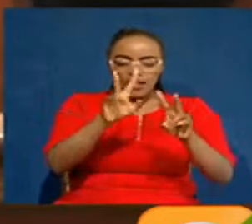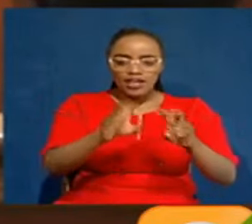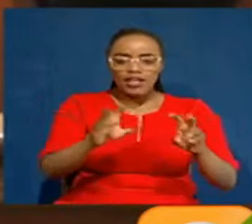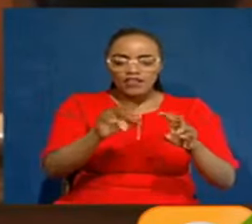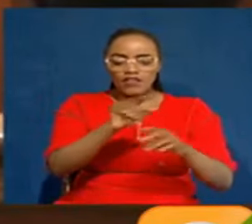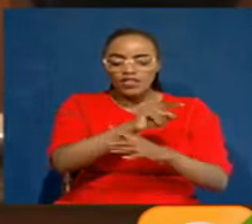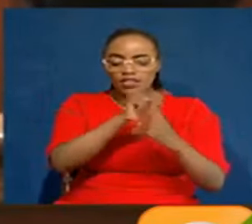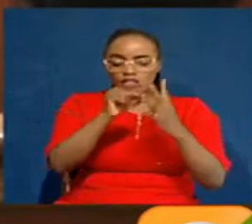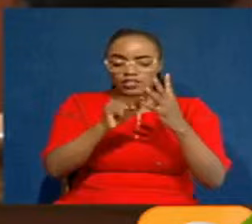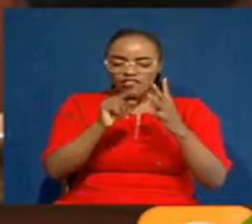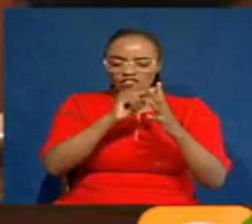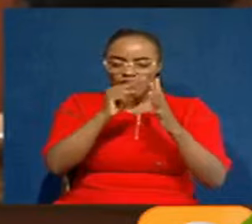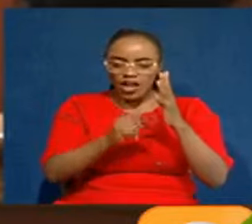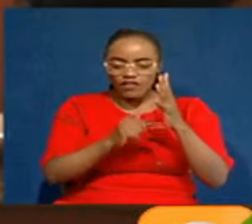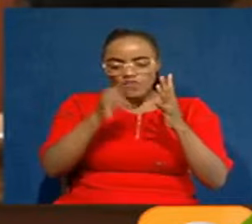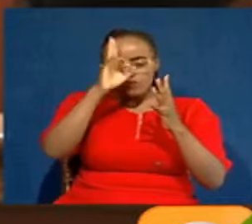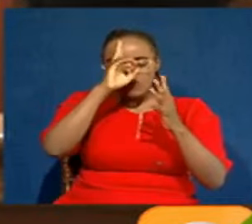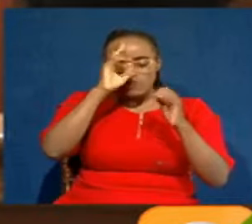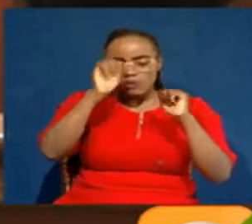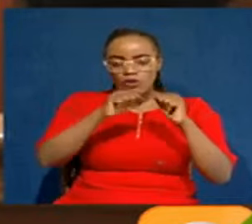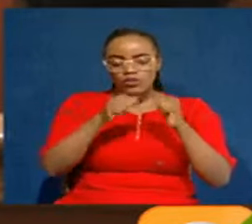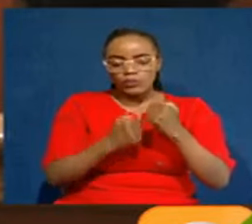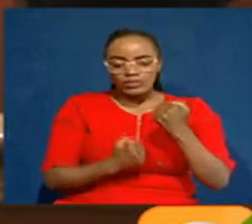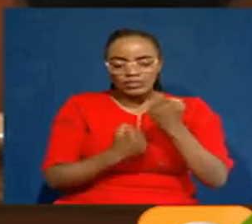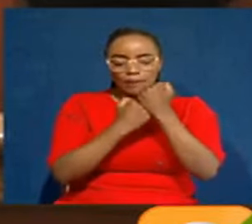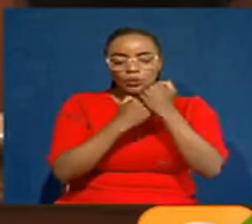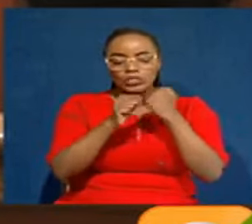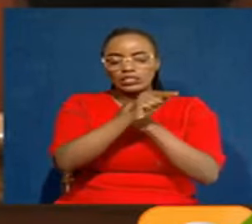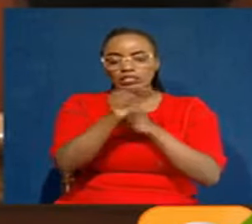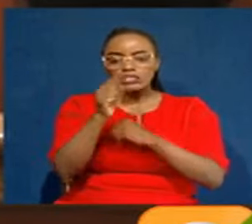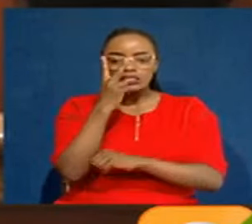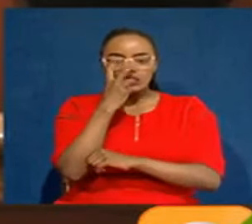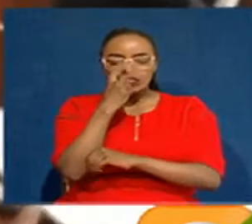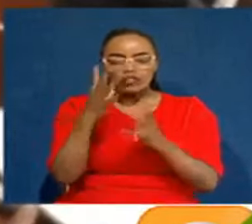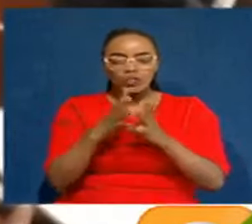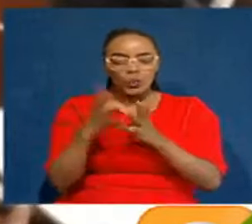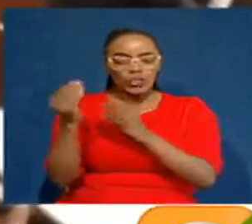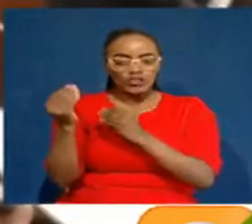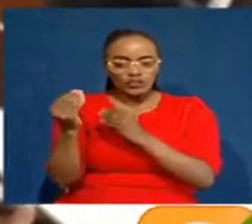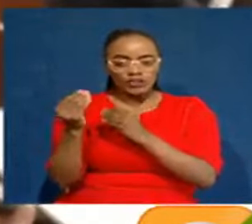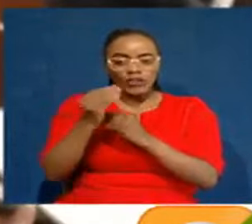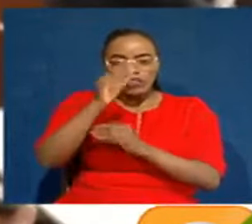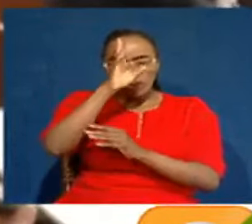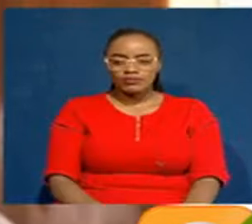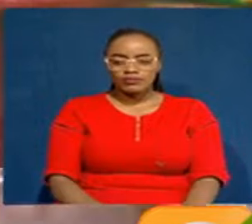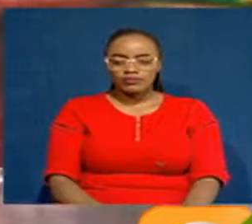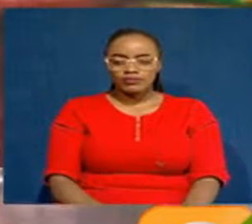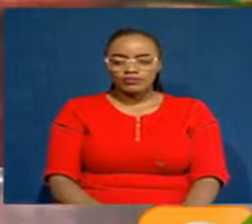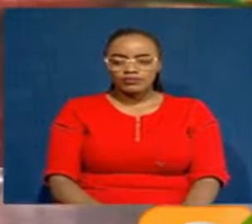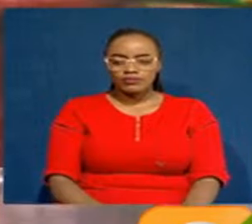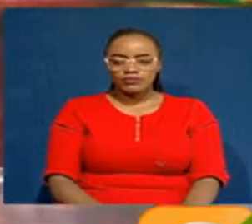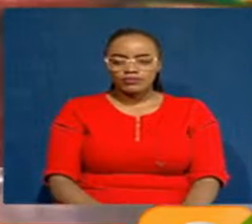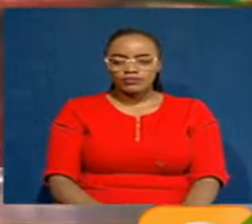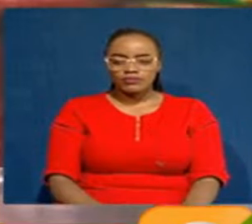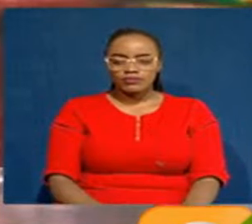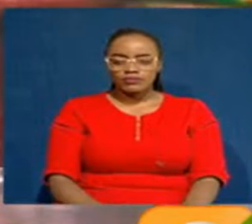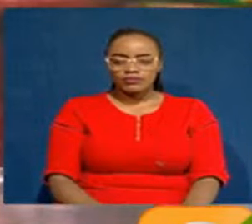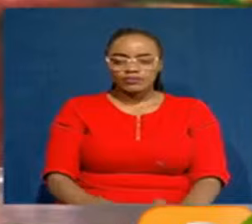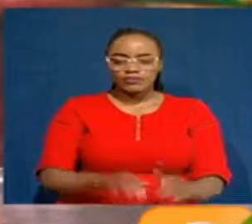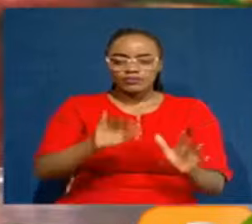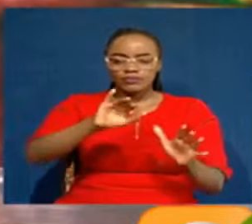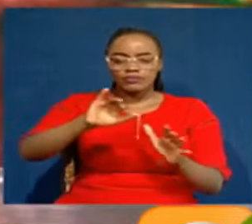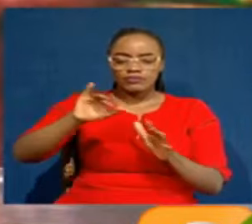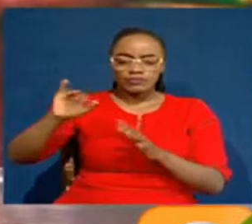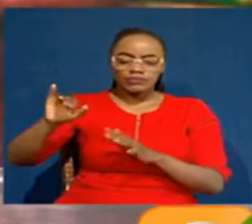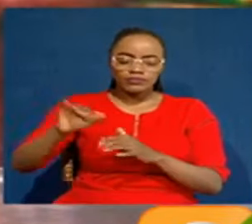hawa wanachunguzwa kwa tuhuma za uwezekano wa kuwasaidia washukiwa hao kuhepa. Maafisa wengine walio